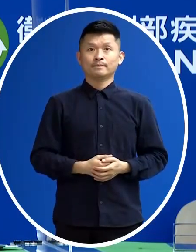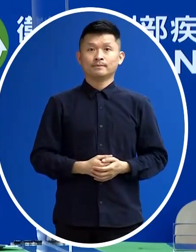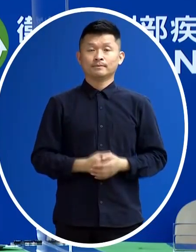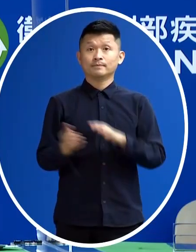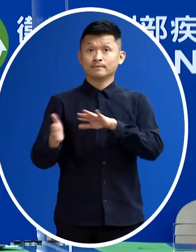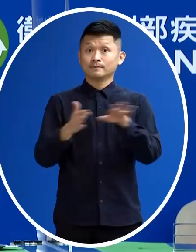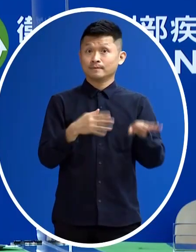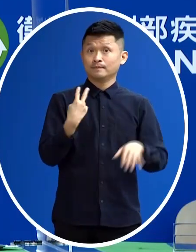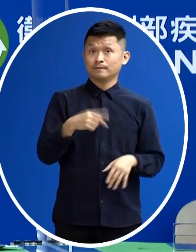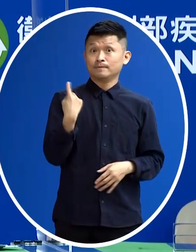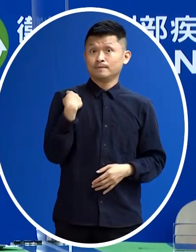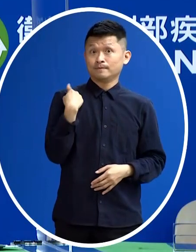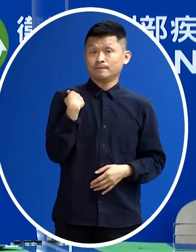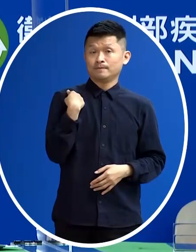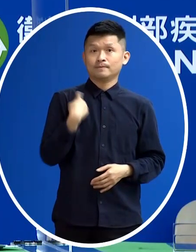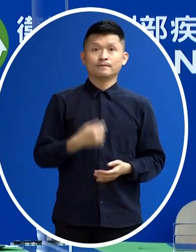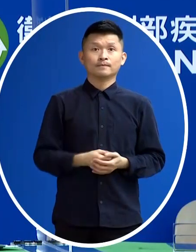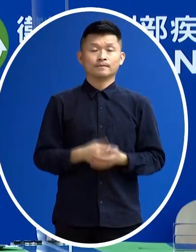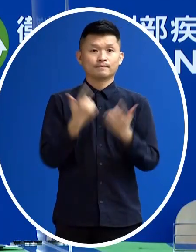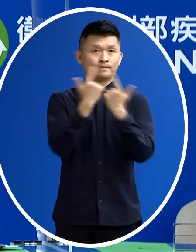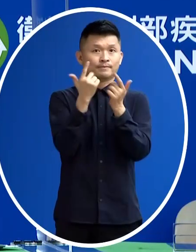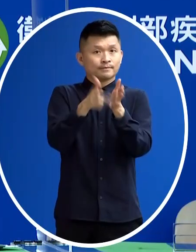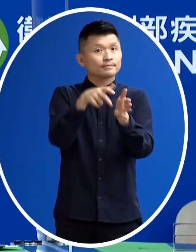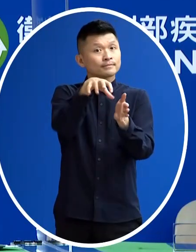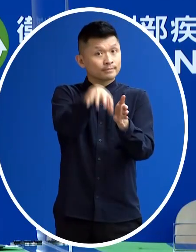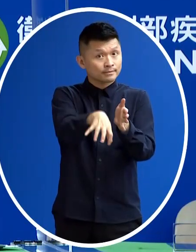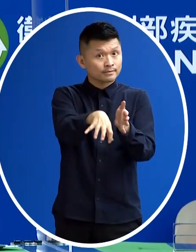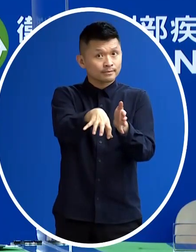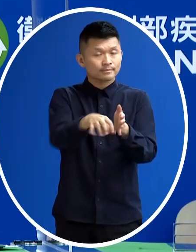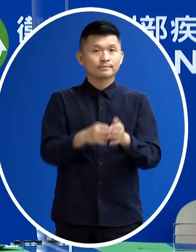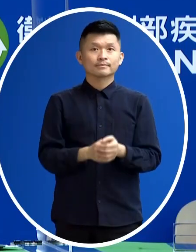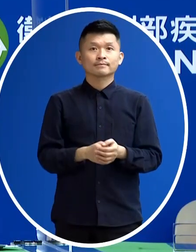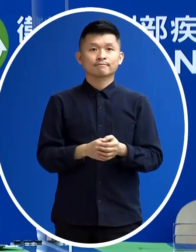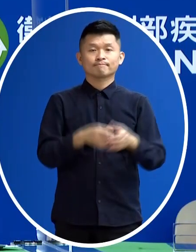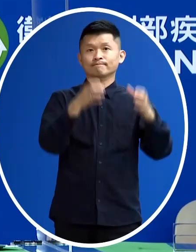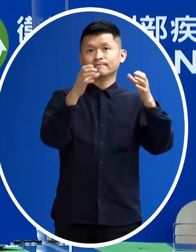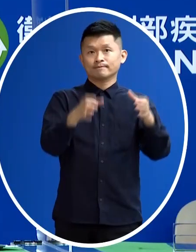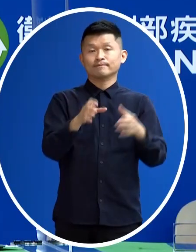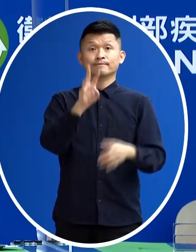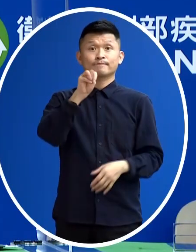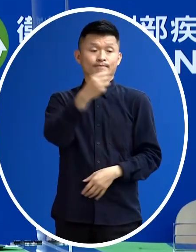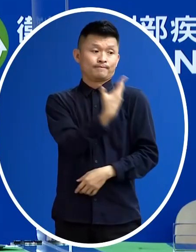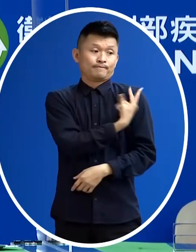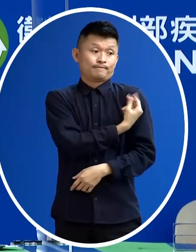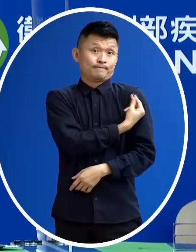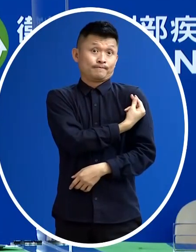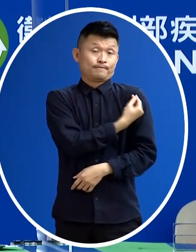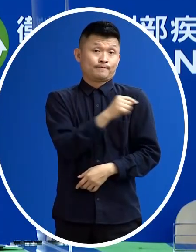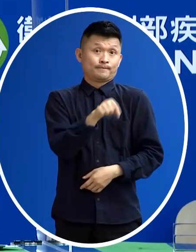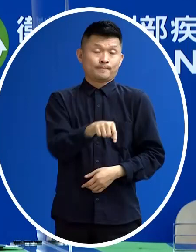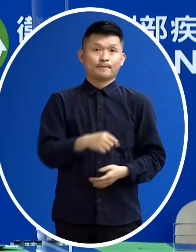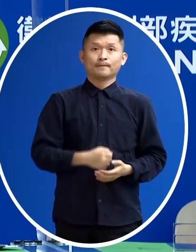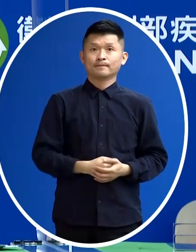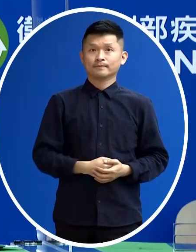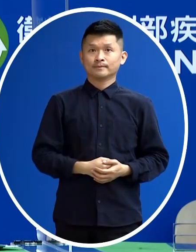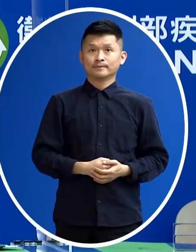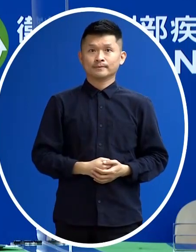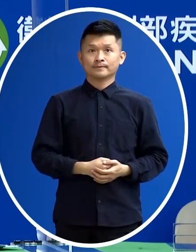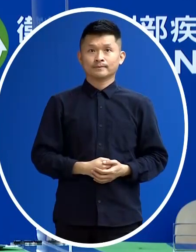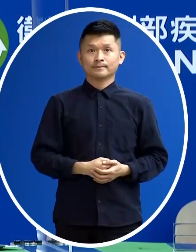那另外昨天在这个台北车站，我们开设的莫德纳疫苗接种站，那总